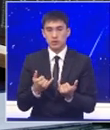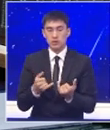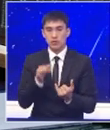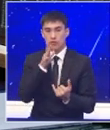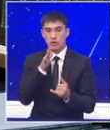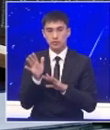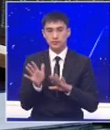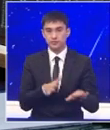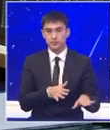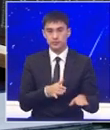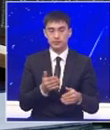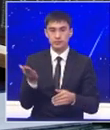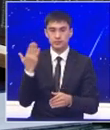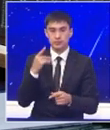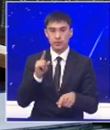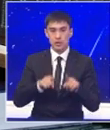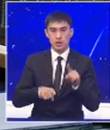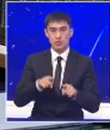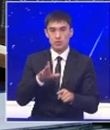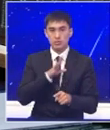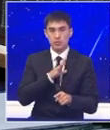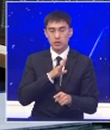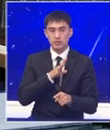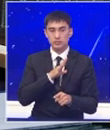кезеңдегі, сонау өтпелі кезеңдегі кейбір орын алған